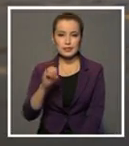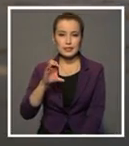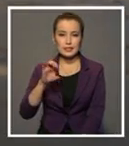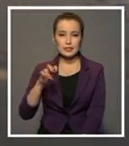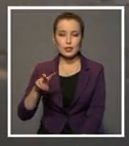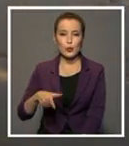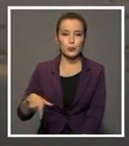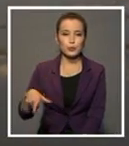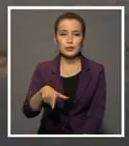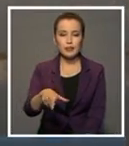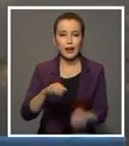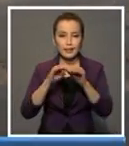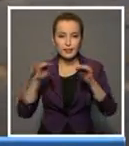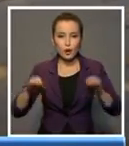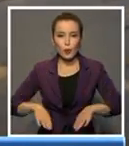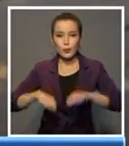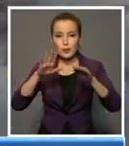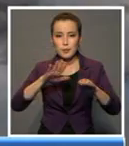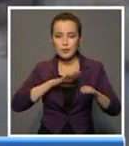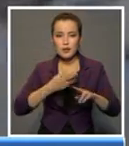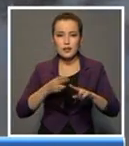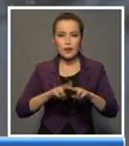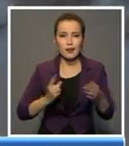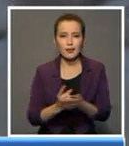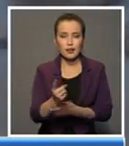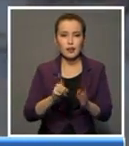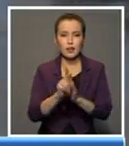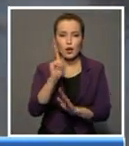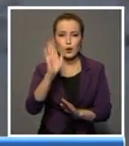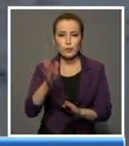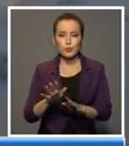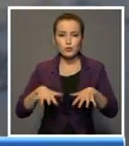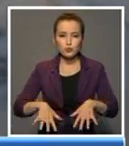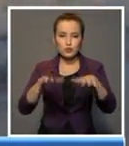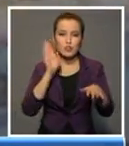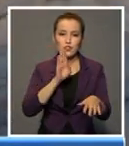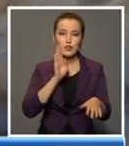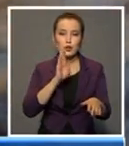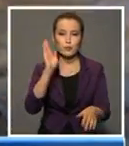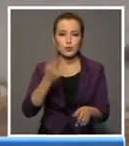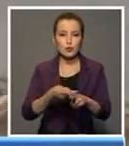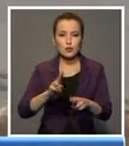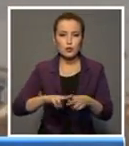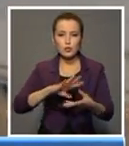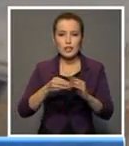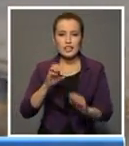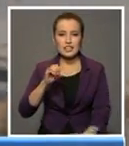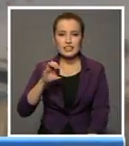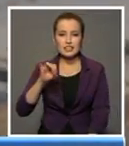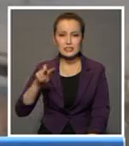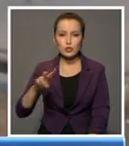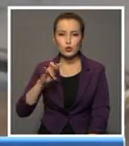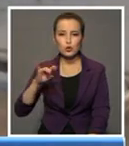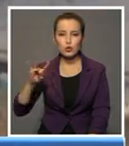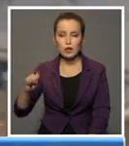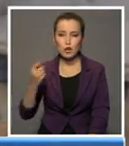Есіл өзенінің деңгейі көтерілді. Теріскейде су тасқынының екінші толқыны болуы мүмкін. Мамандардың айтуынша, онсыз да ернеуінен асқан Есілге